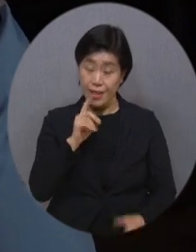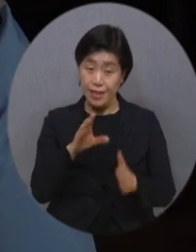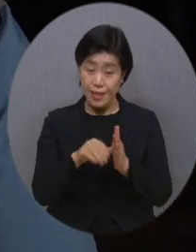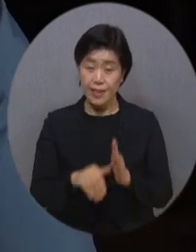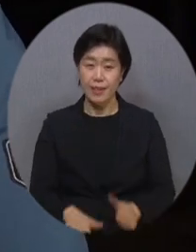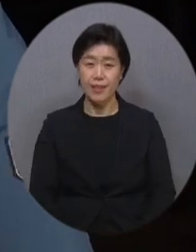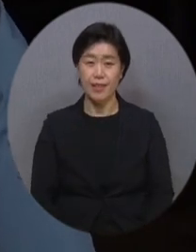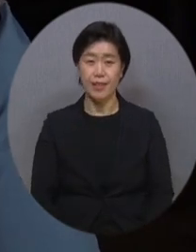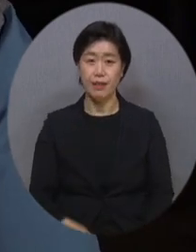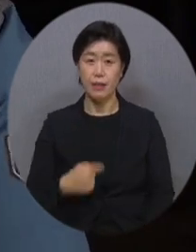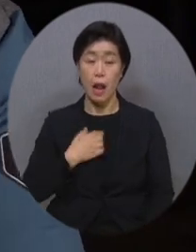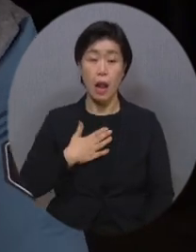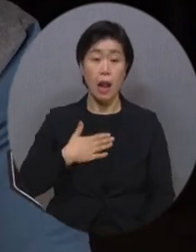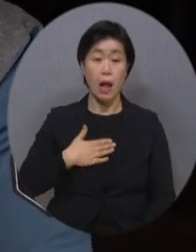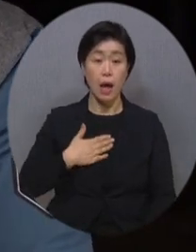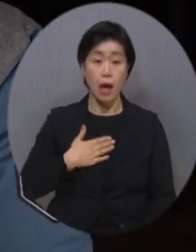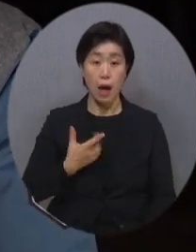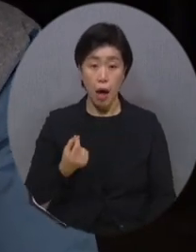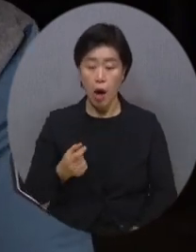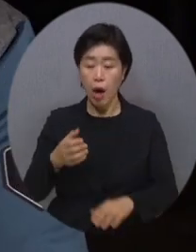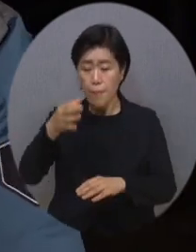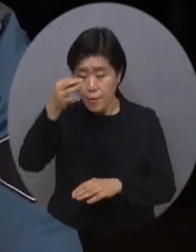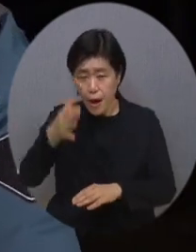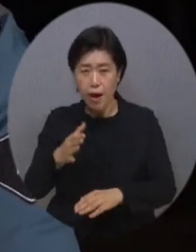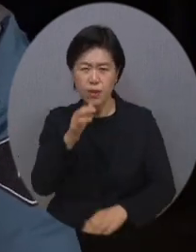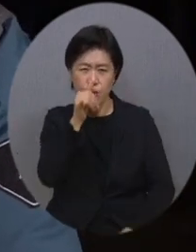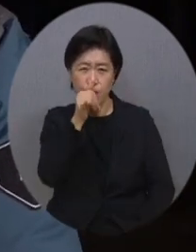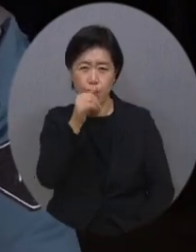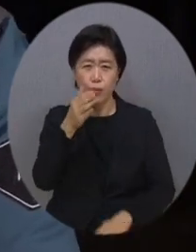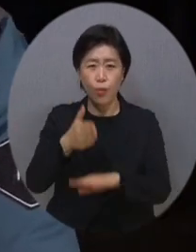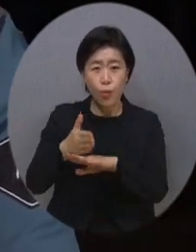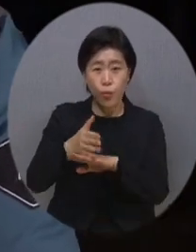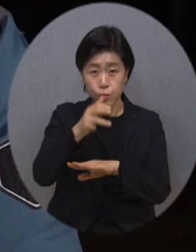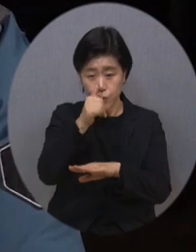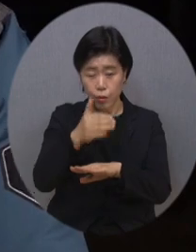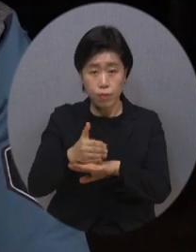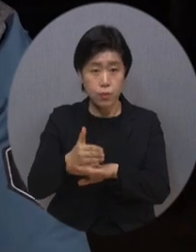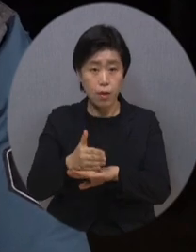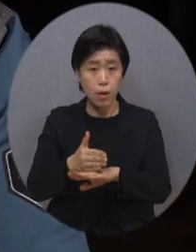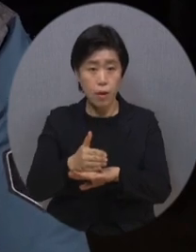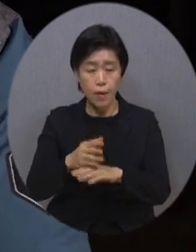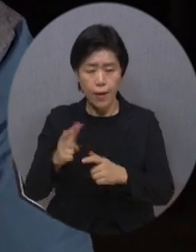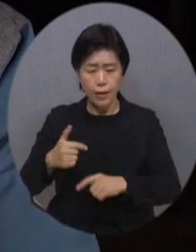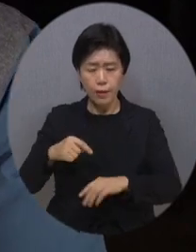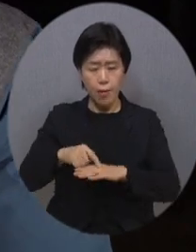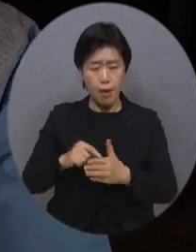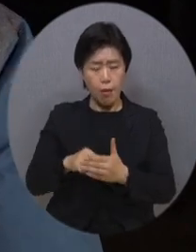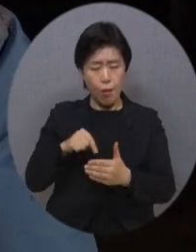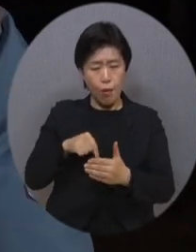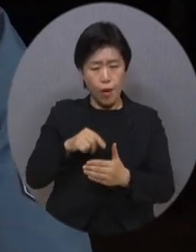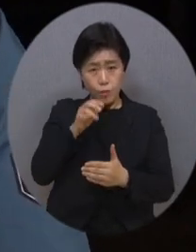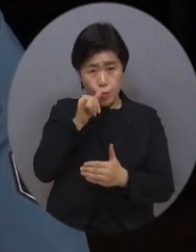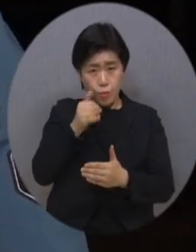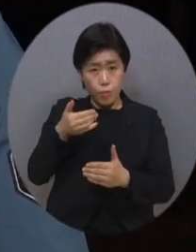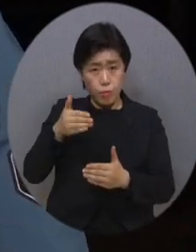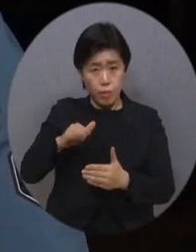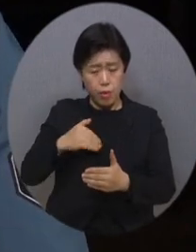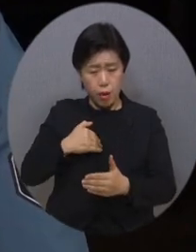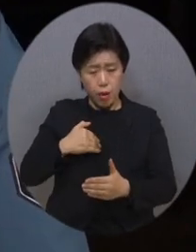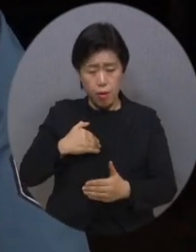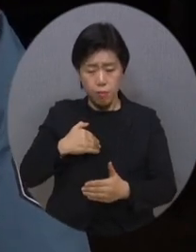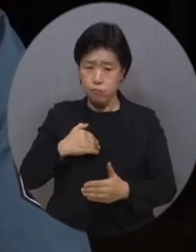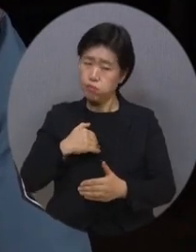뭐 다 알아. 미안하기도 하고 고맙기도 하고 감사하기도 한데 어느 때는 막 짜증이 내가 막 막을 내고